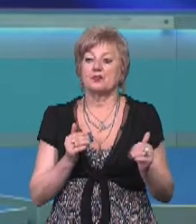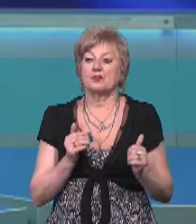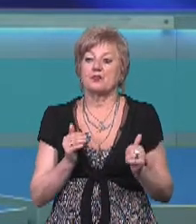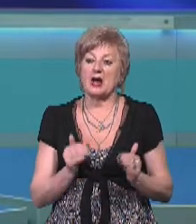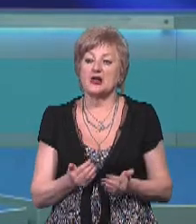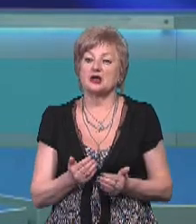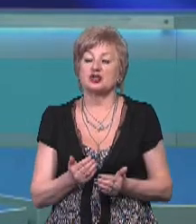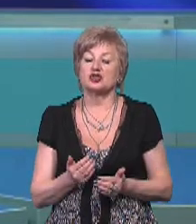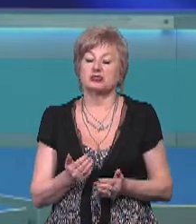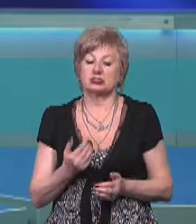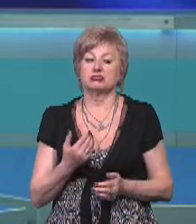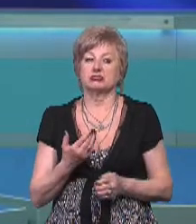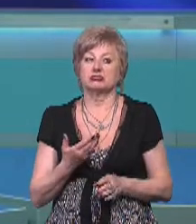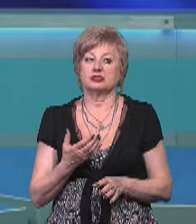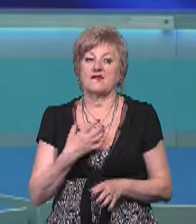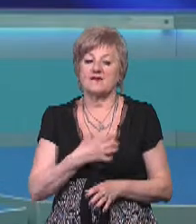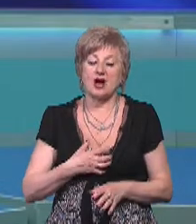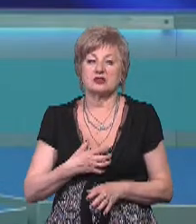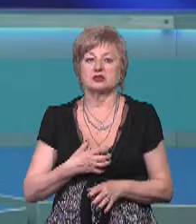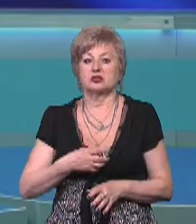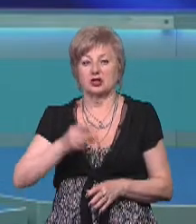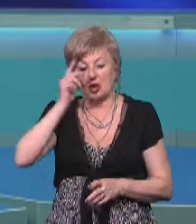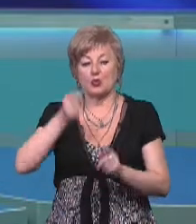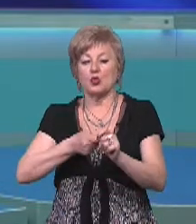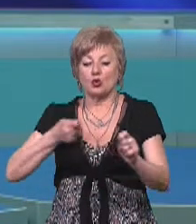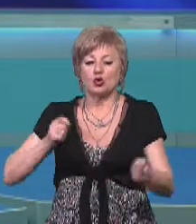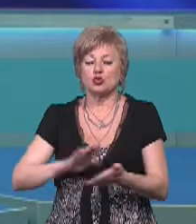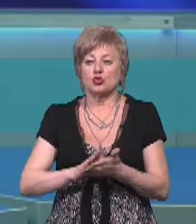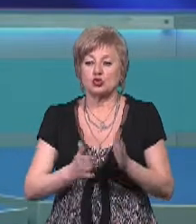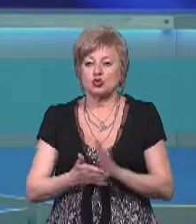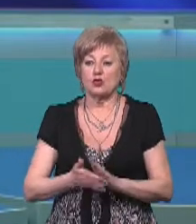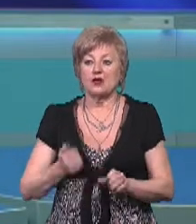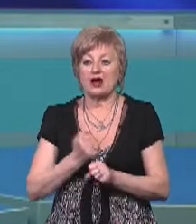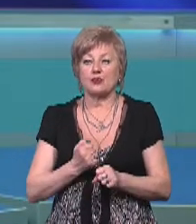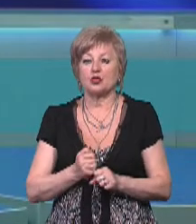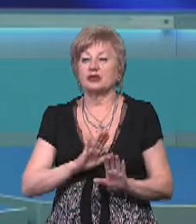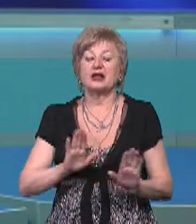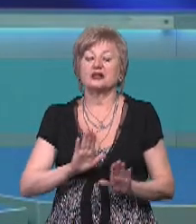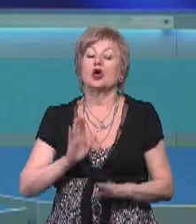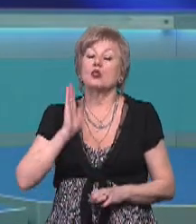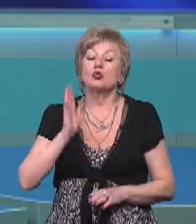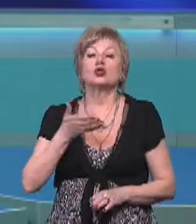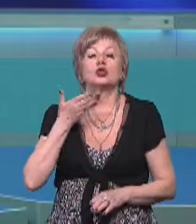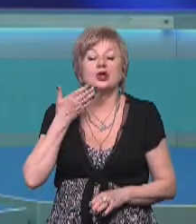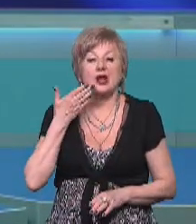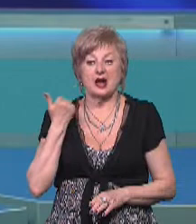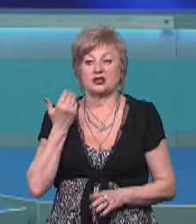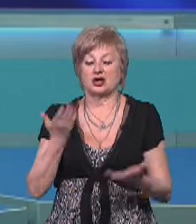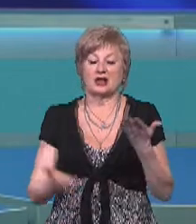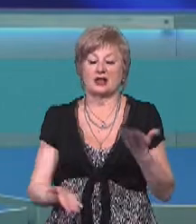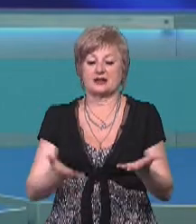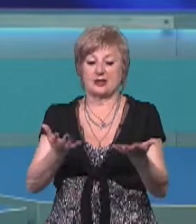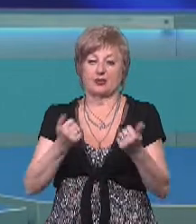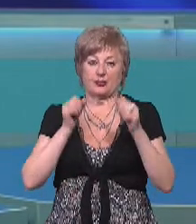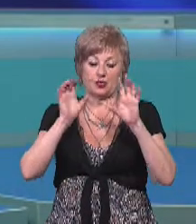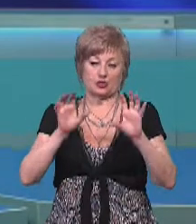на менш вагомих і бюрократичних умовах співпрацювати. Це буде легше, коли приймуть законопроект про